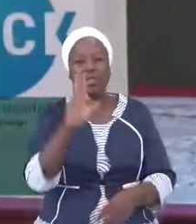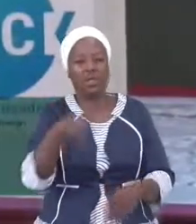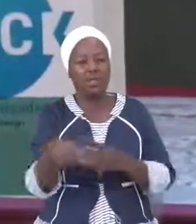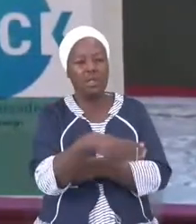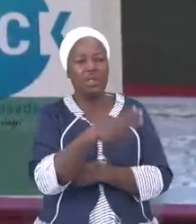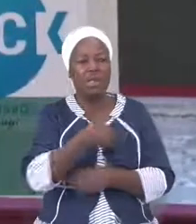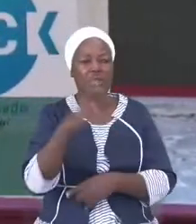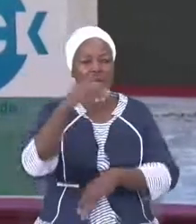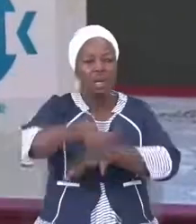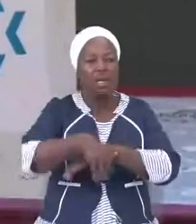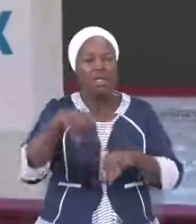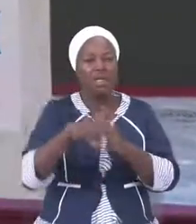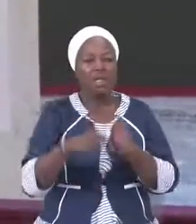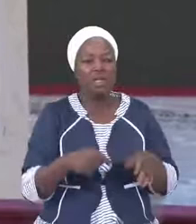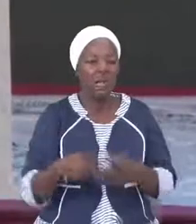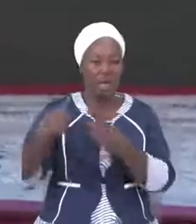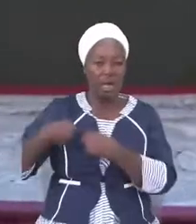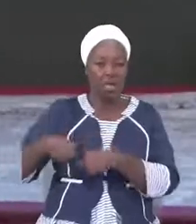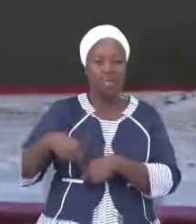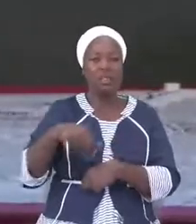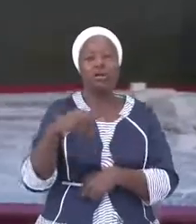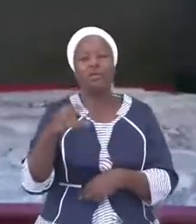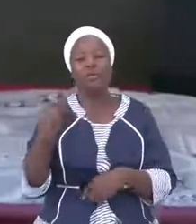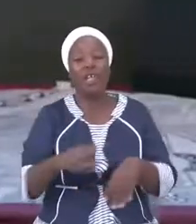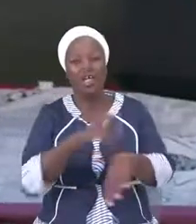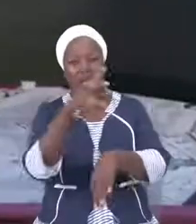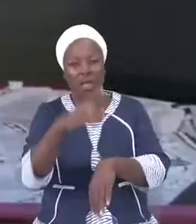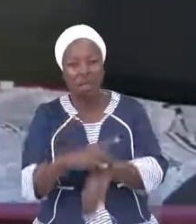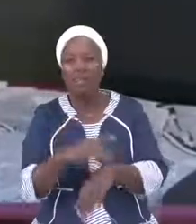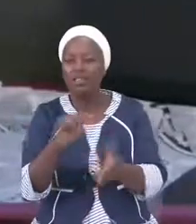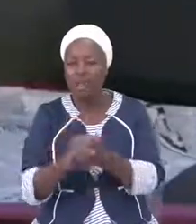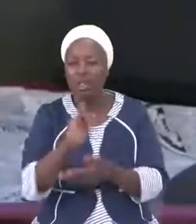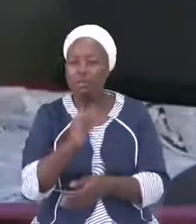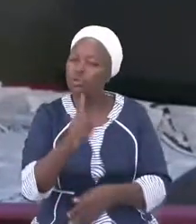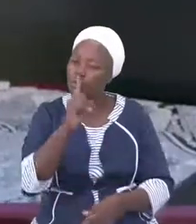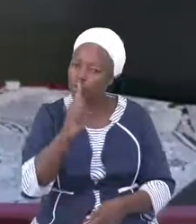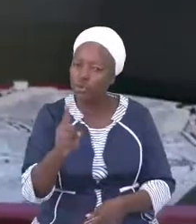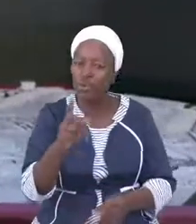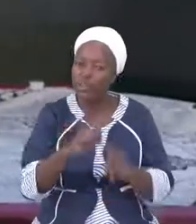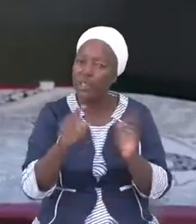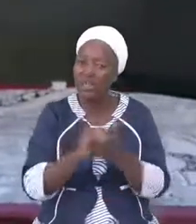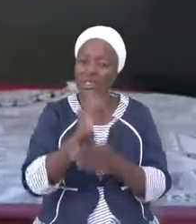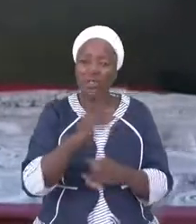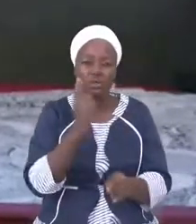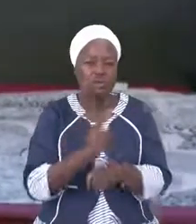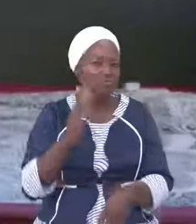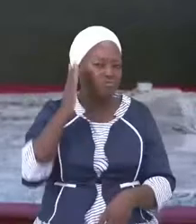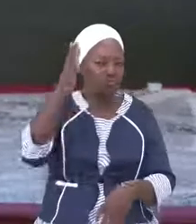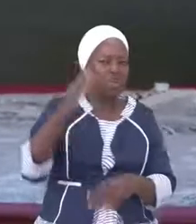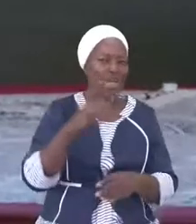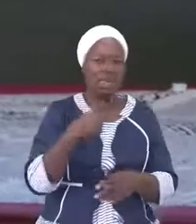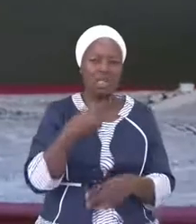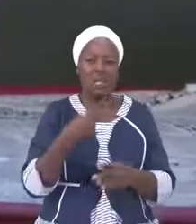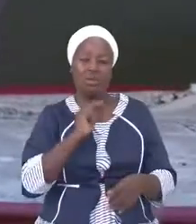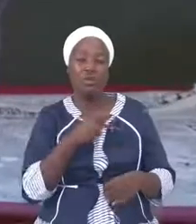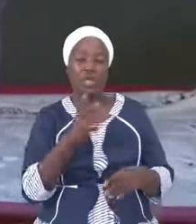ventre d'un grand poisson, de même le Fils de l'homme sera 3 jours et 3 nuits dans le sein de la terre. C'est la